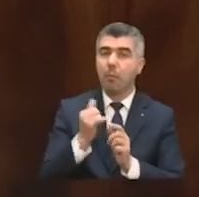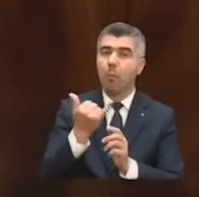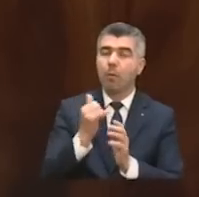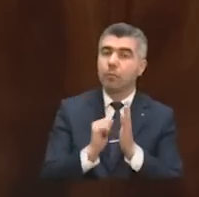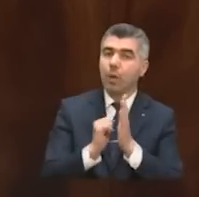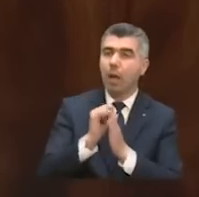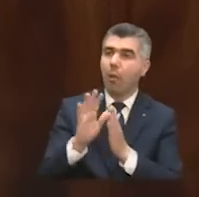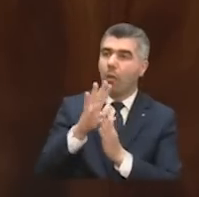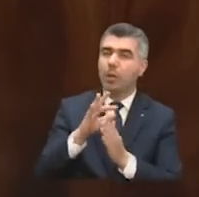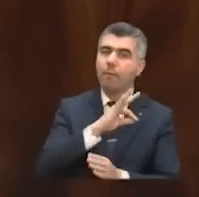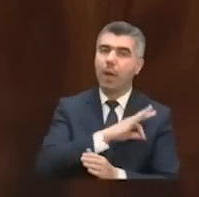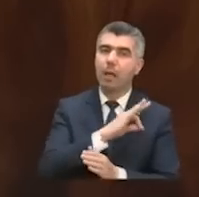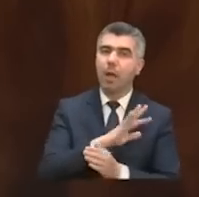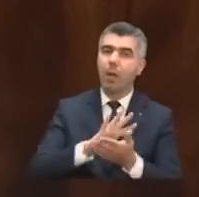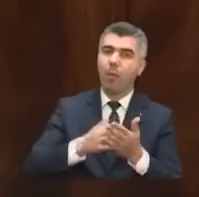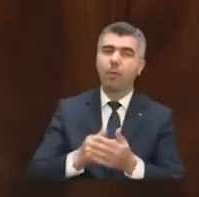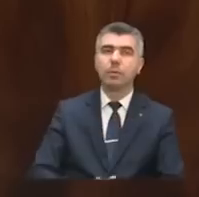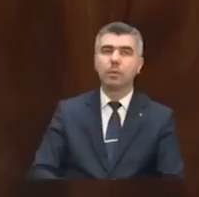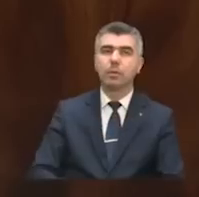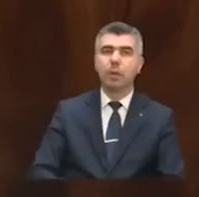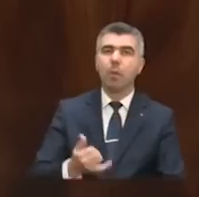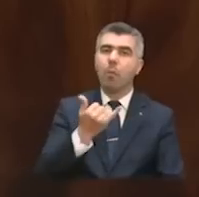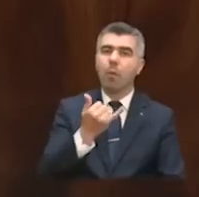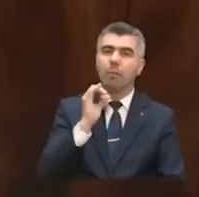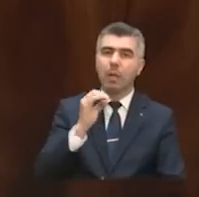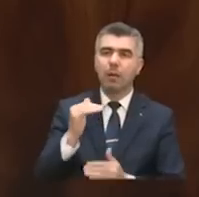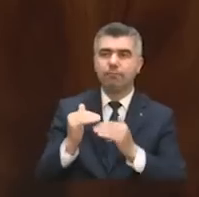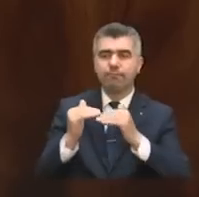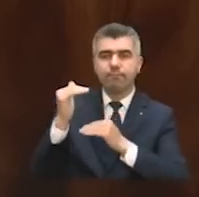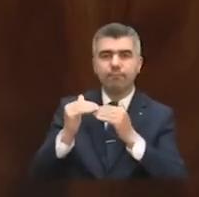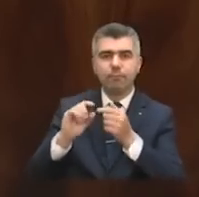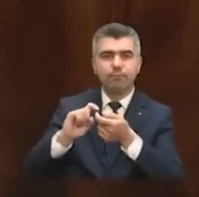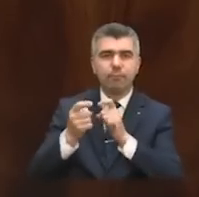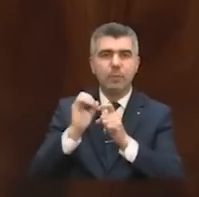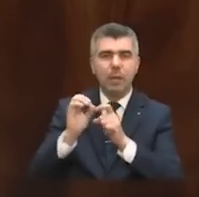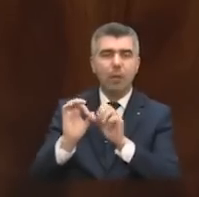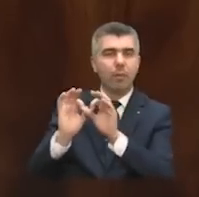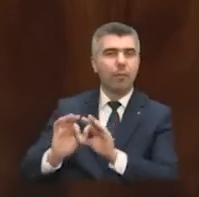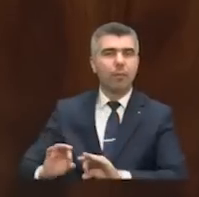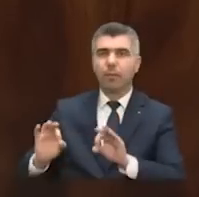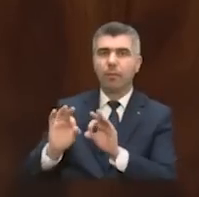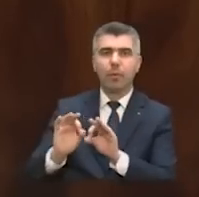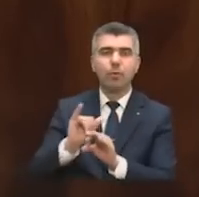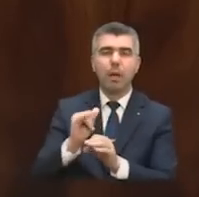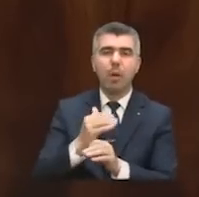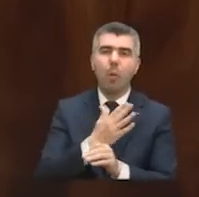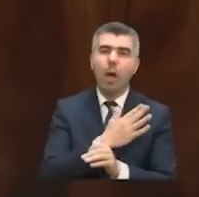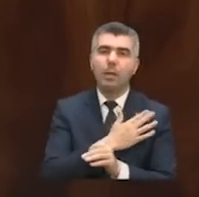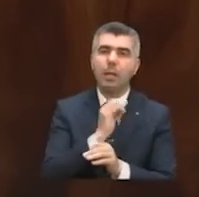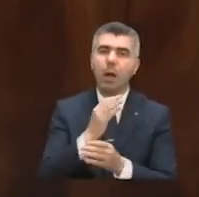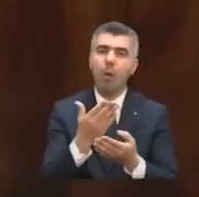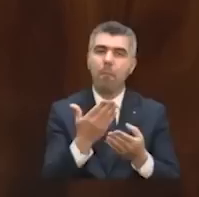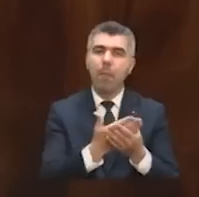للصالح العام والترفع على الاختلافات الضيقة، وخاصة في القضايا الوطنية اللي